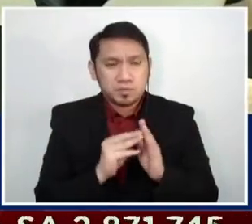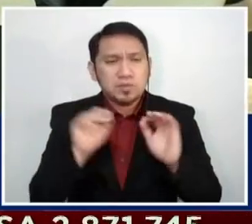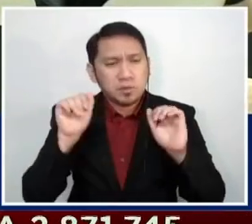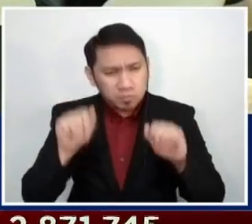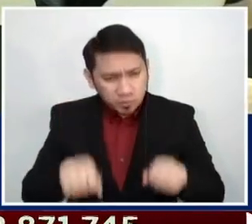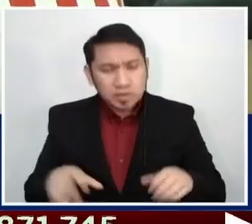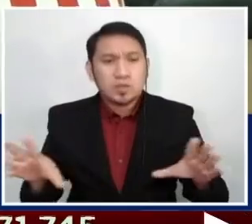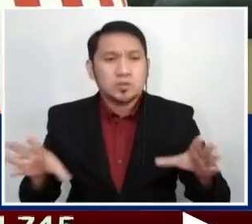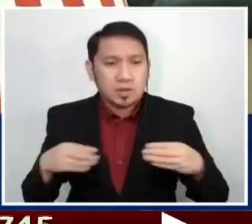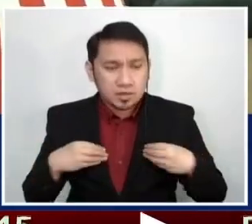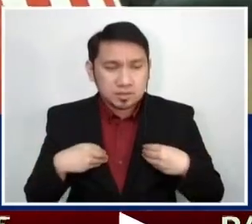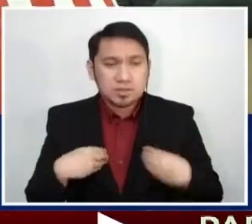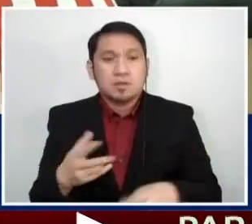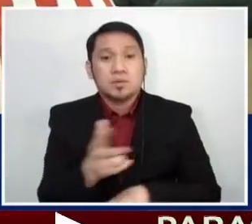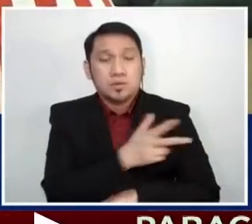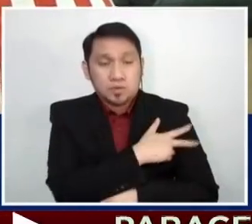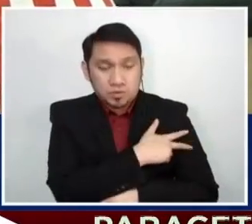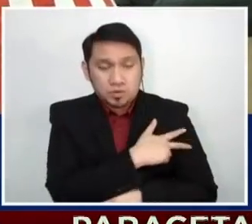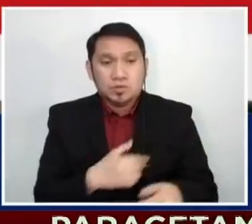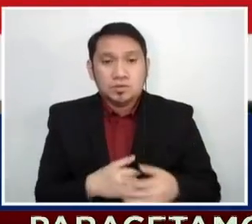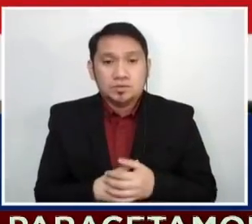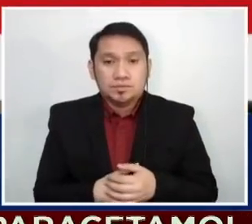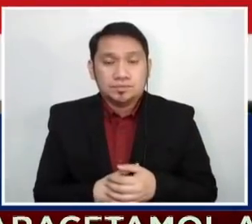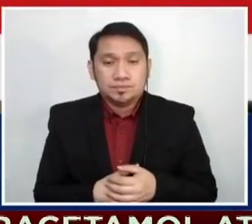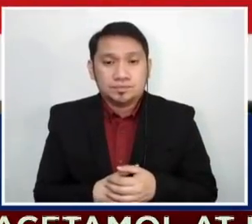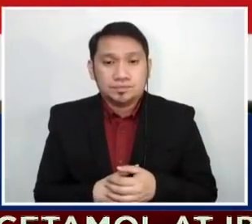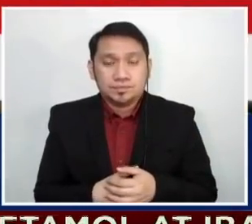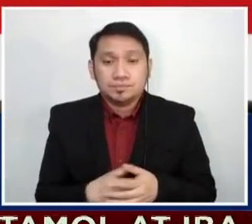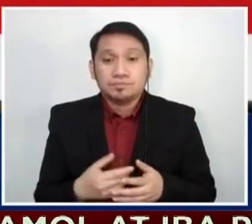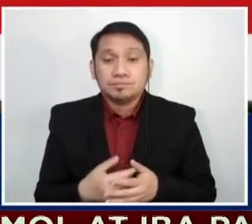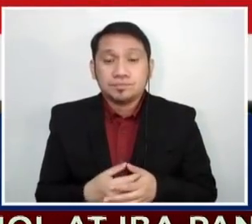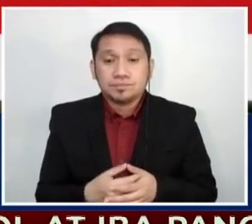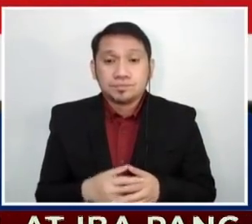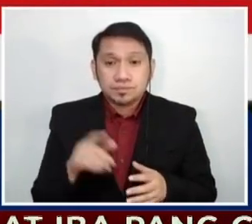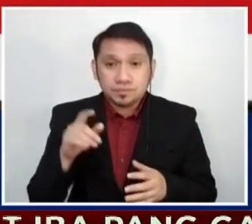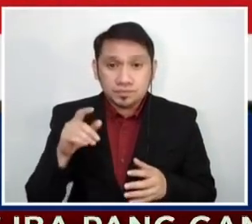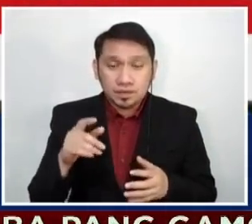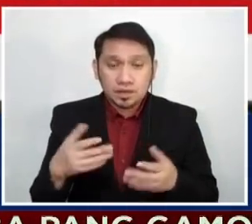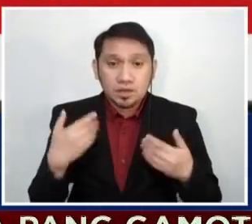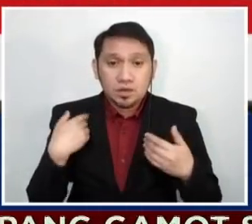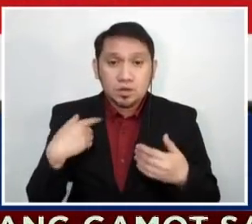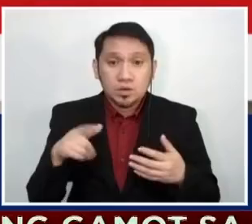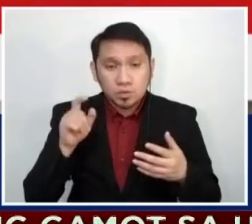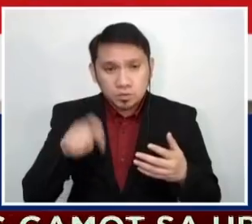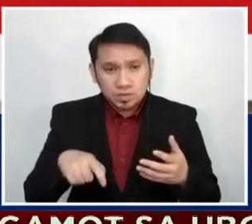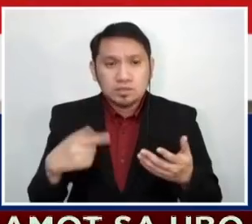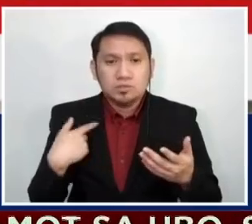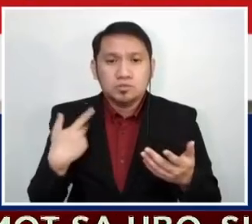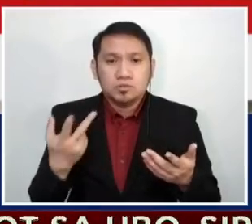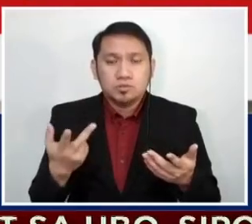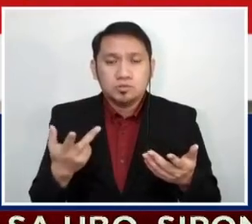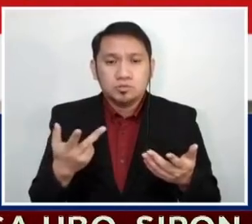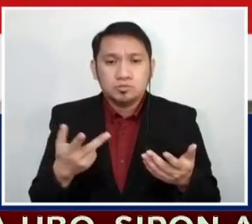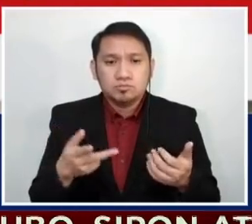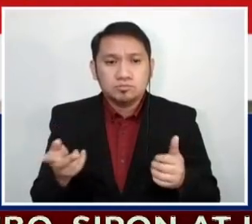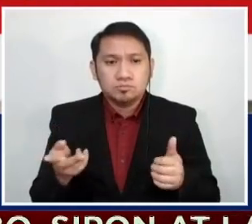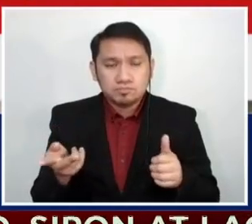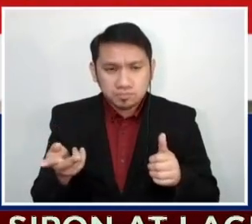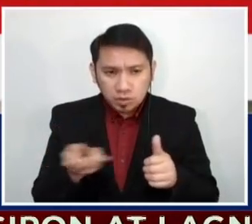tumanggap ng booster shot o dagdag na dose. We need to revisit the reality that our people's protection should be